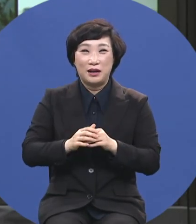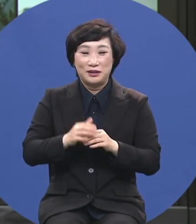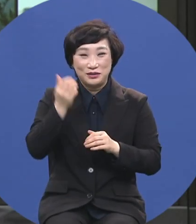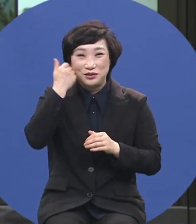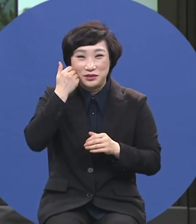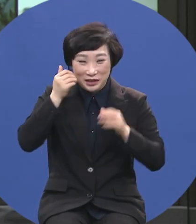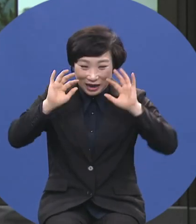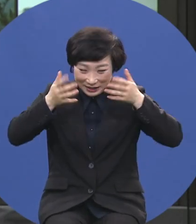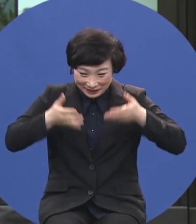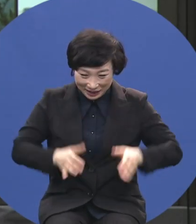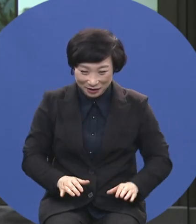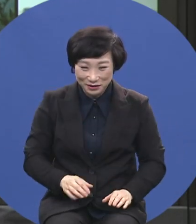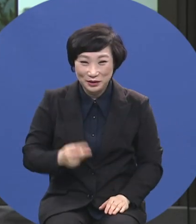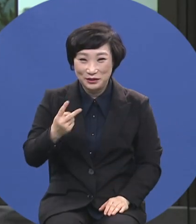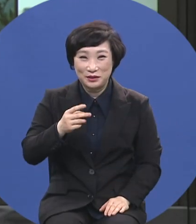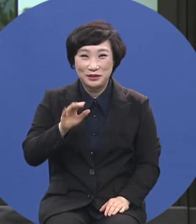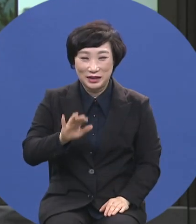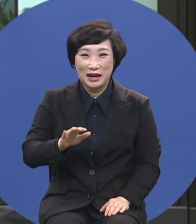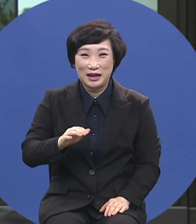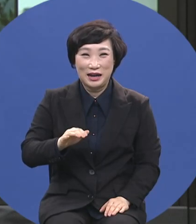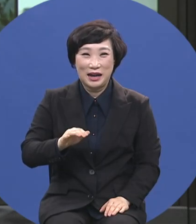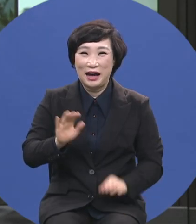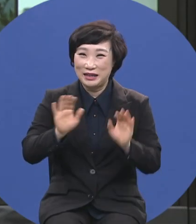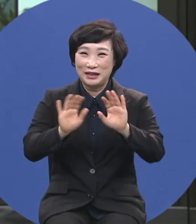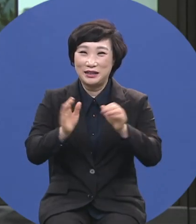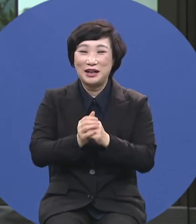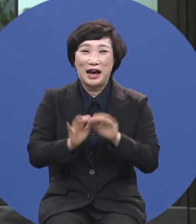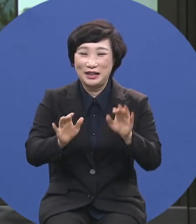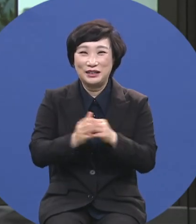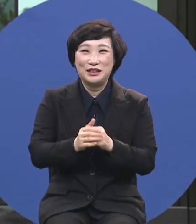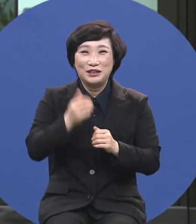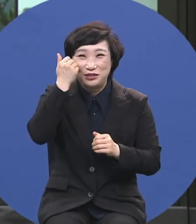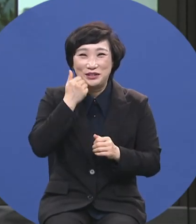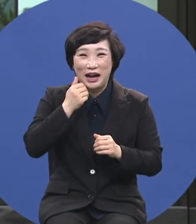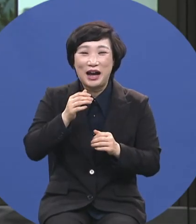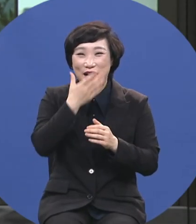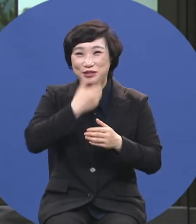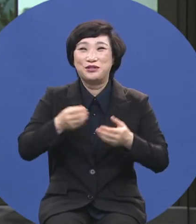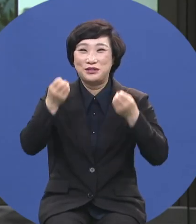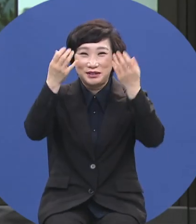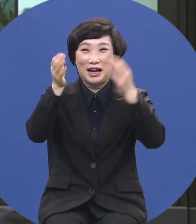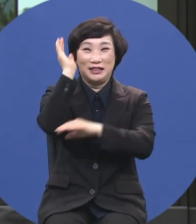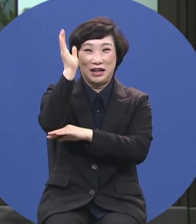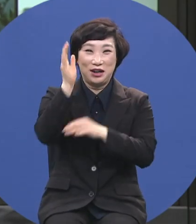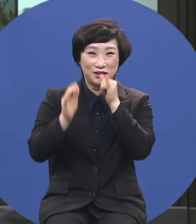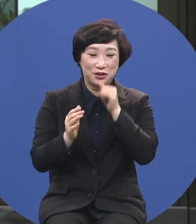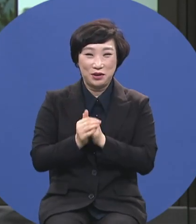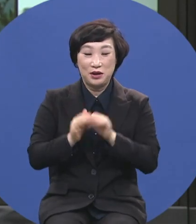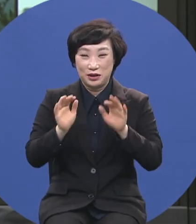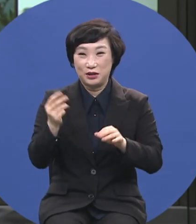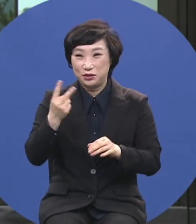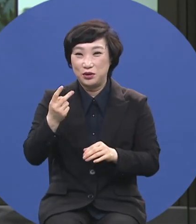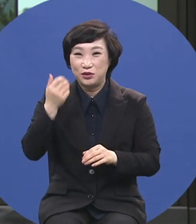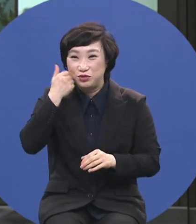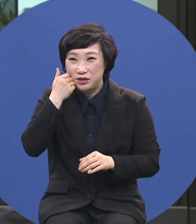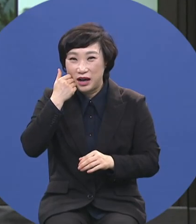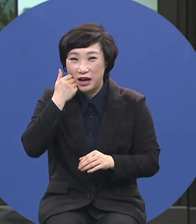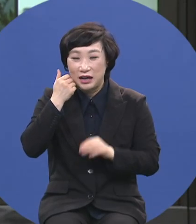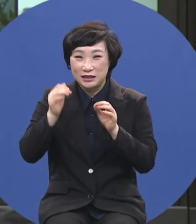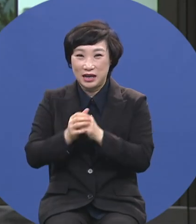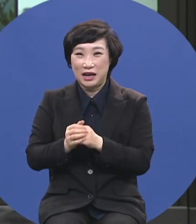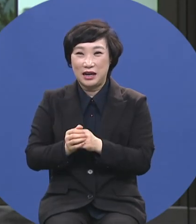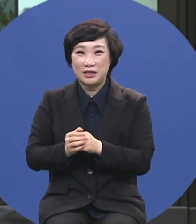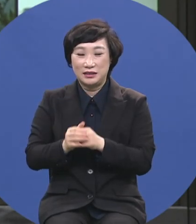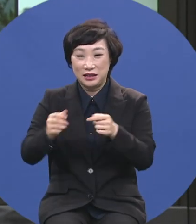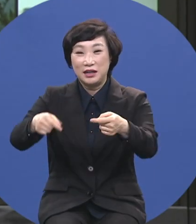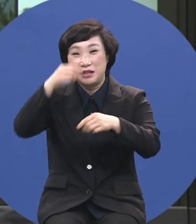했으며 누가 기도했으며 우리 성도들이 누구가 그때 개천 예배에 참석해서